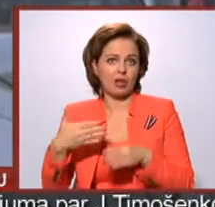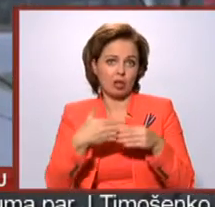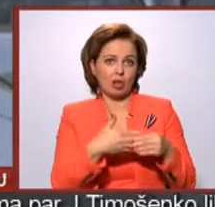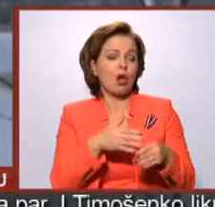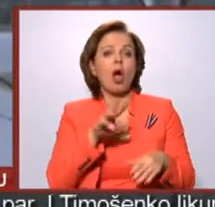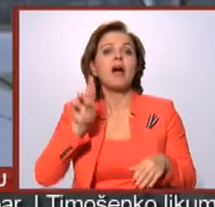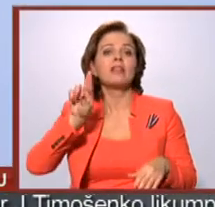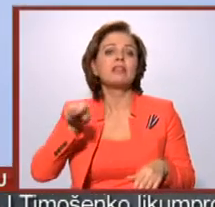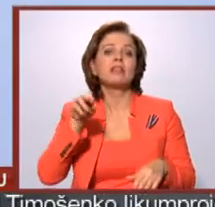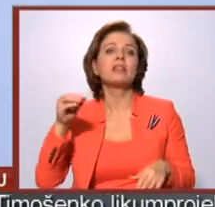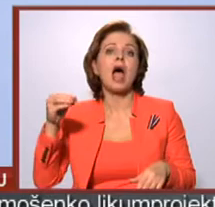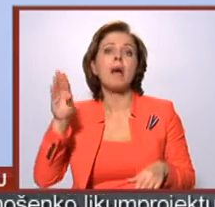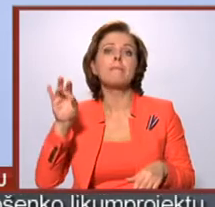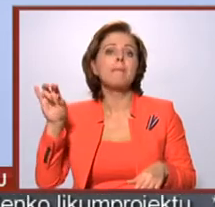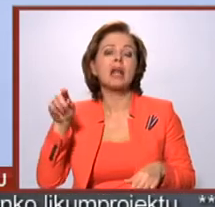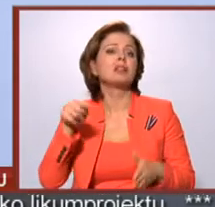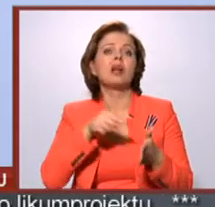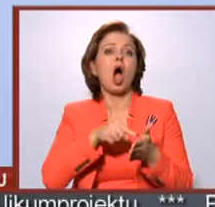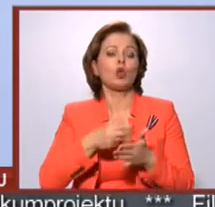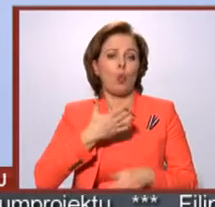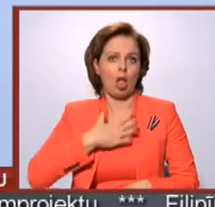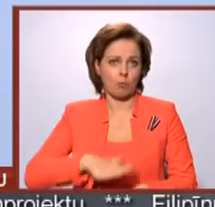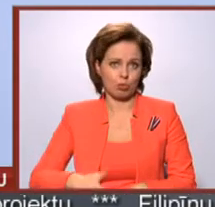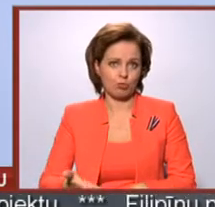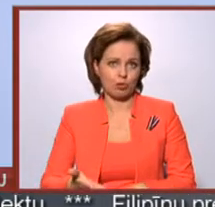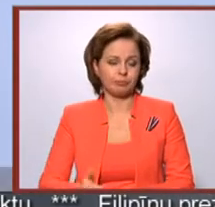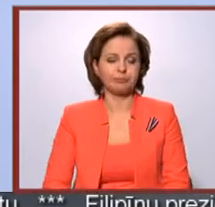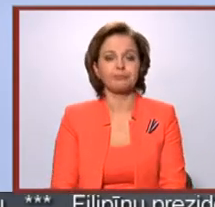atnest Demenes pagastam. Lāzma Zuta, Roberts Kalniņš, Latgales reģionālā televīzija.